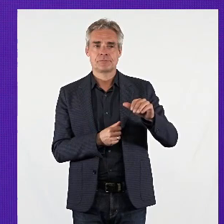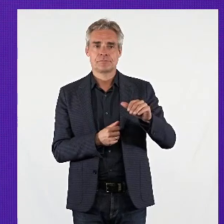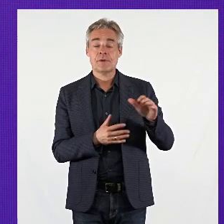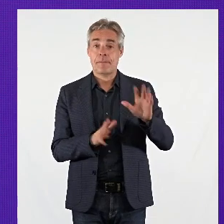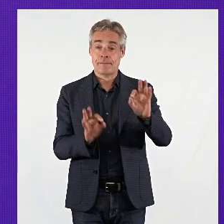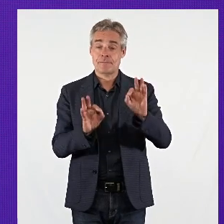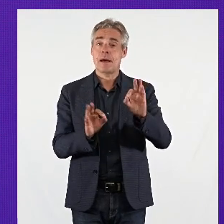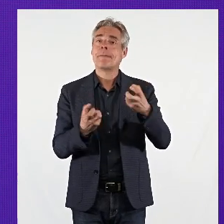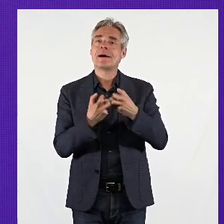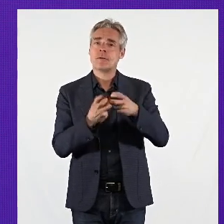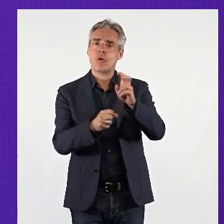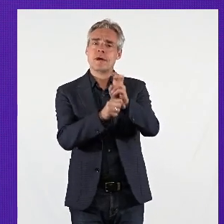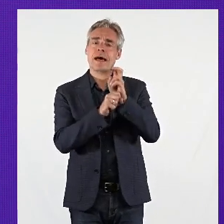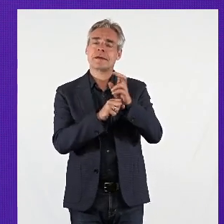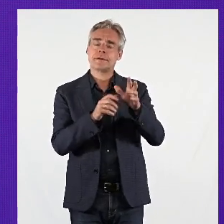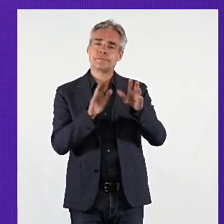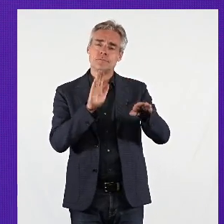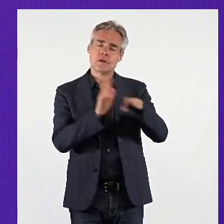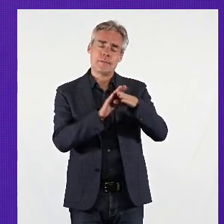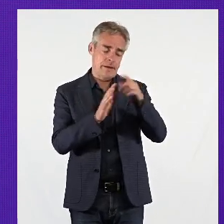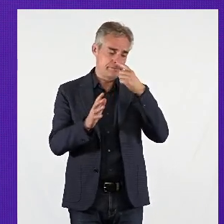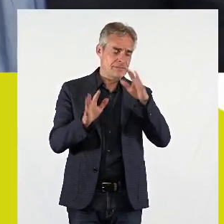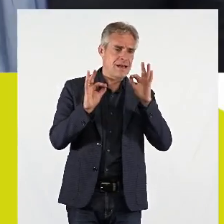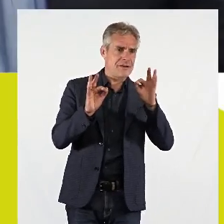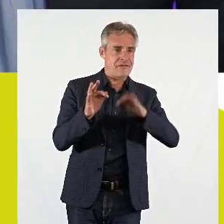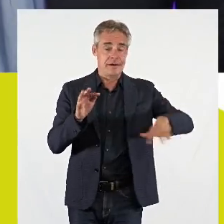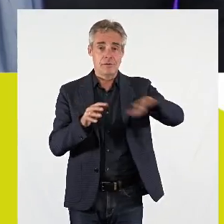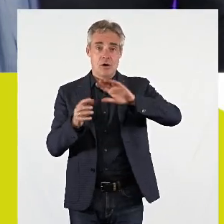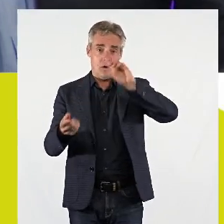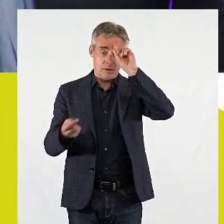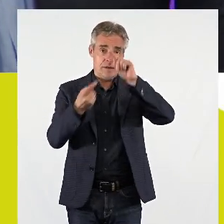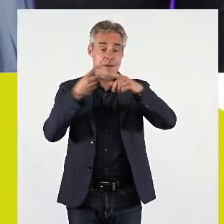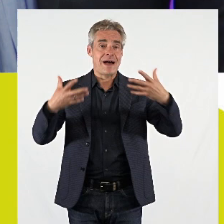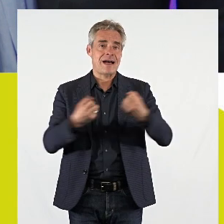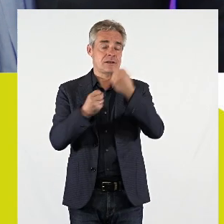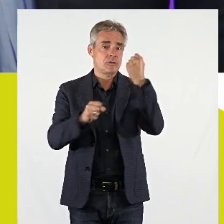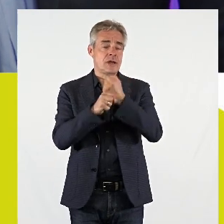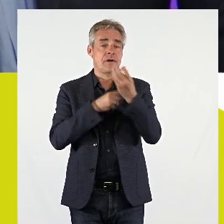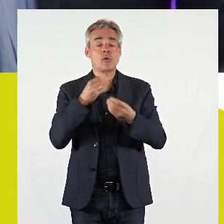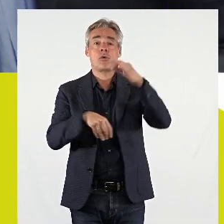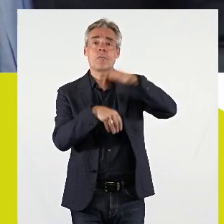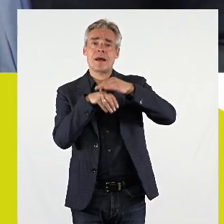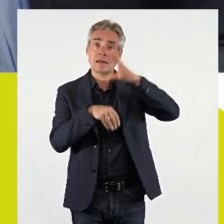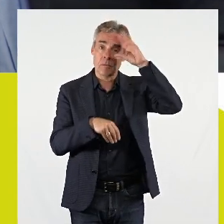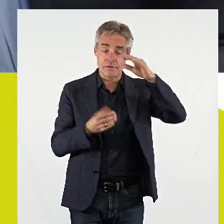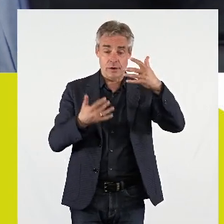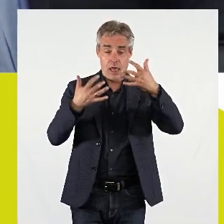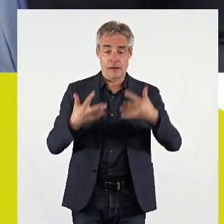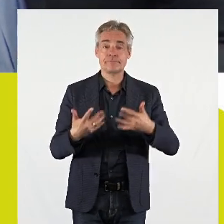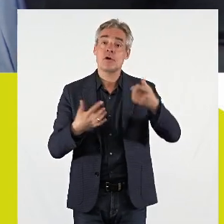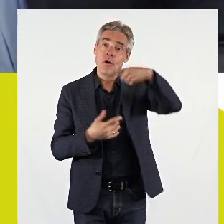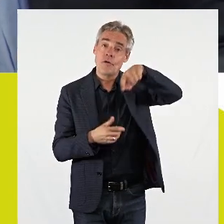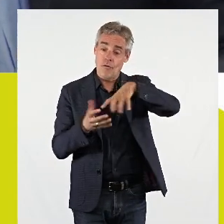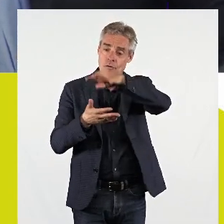on reste sur les leviers par rapport à ces enjeux d'accidents du travail et de maladies professionnelles, ce qui est intéressant, c'est que votre rapport pose